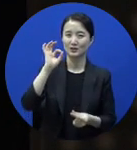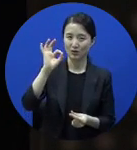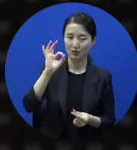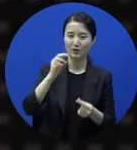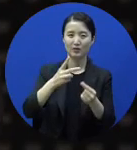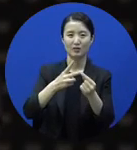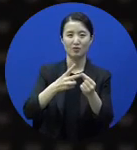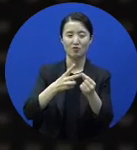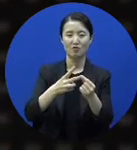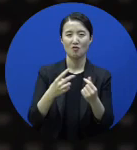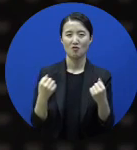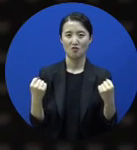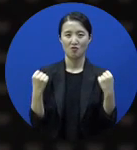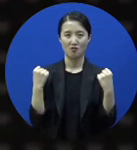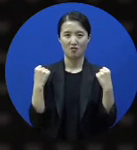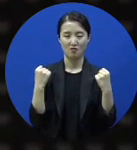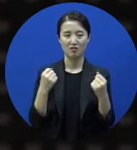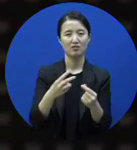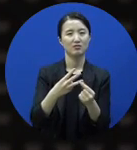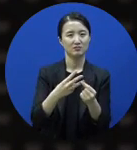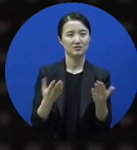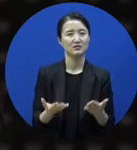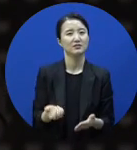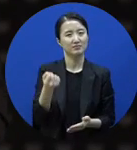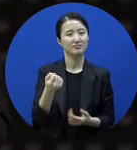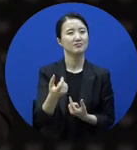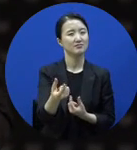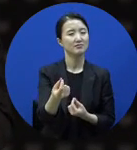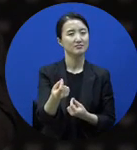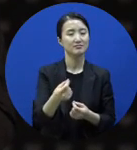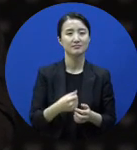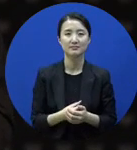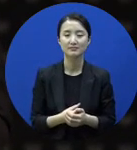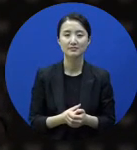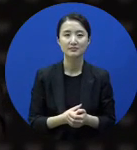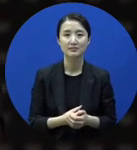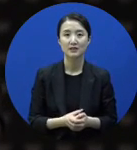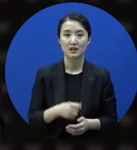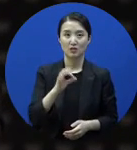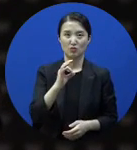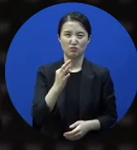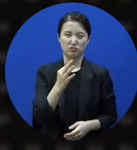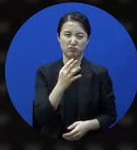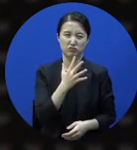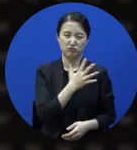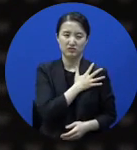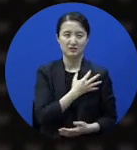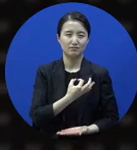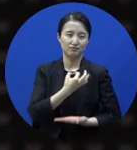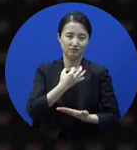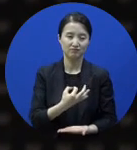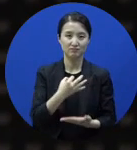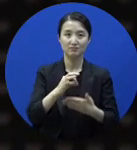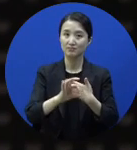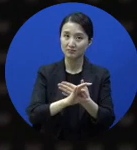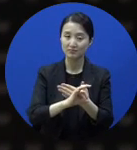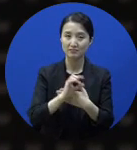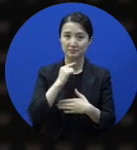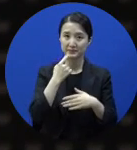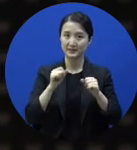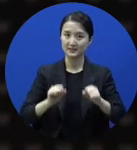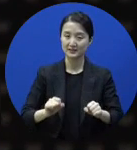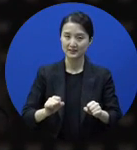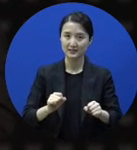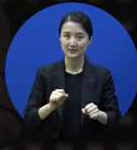직업. 돈이 있다고 생각해서 이제 60 이후에 돈으로 모든 걸 해결할 수 있는 건 아니죠. 예. 건강도 어느 정도 가져야 되고,